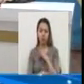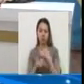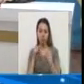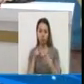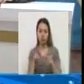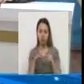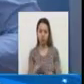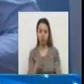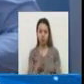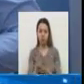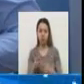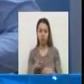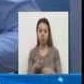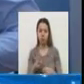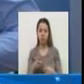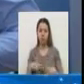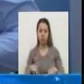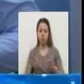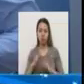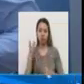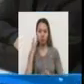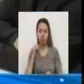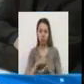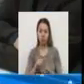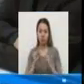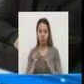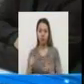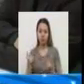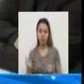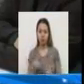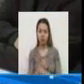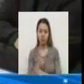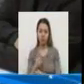қарсы күресу ісінде прокуратура қызметкерлері сүбелі үлес қосып келеді. Құқықтық статистика